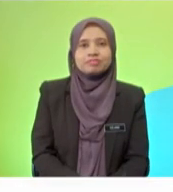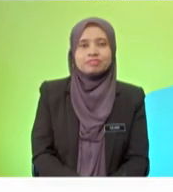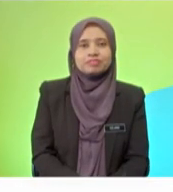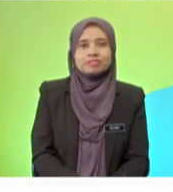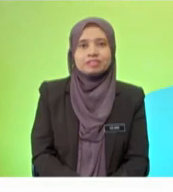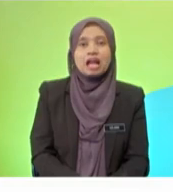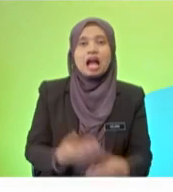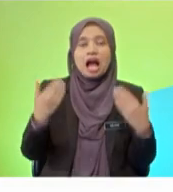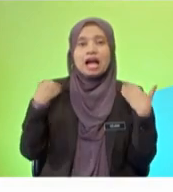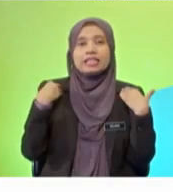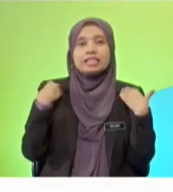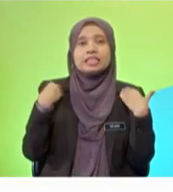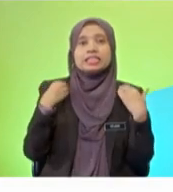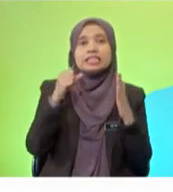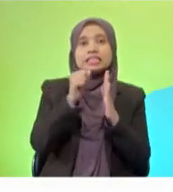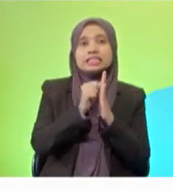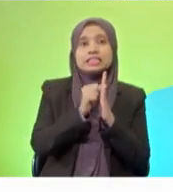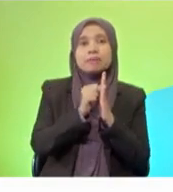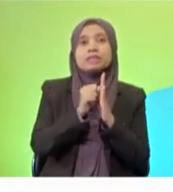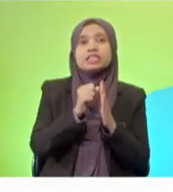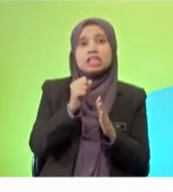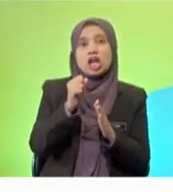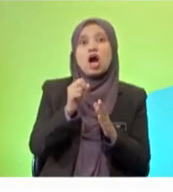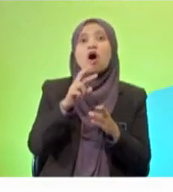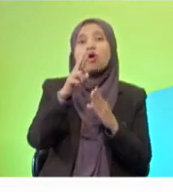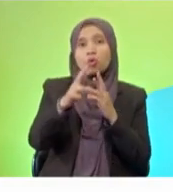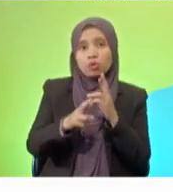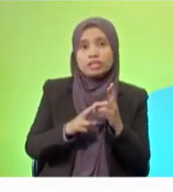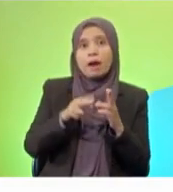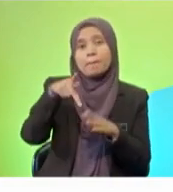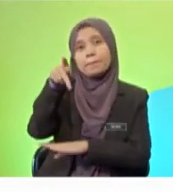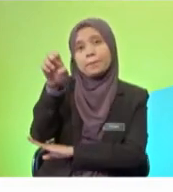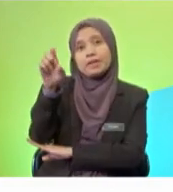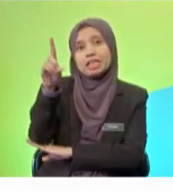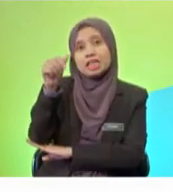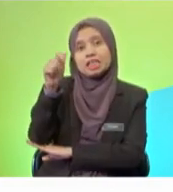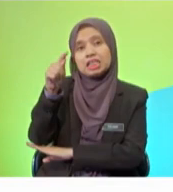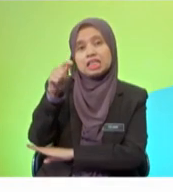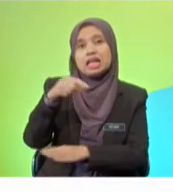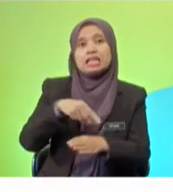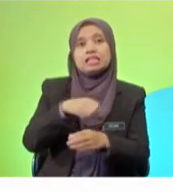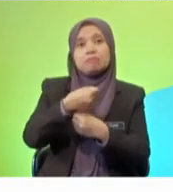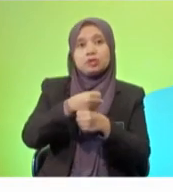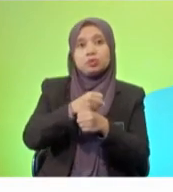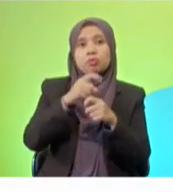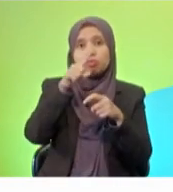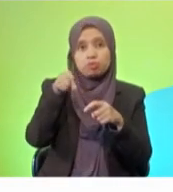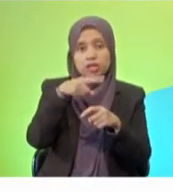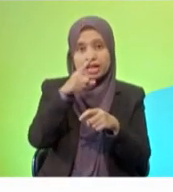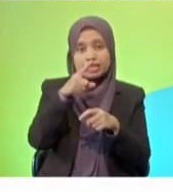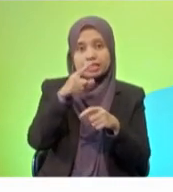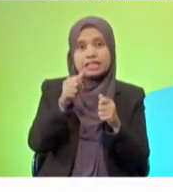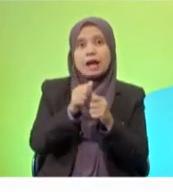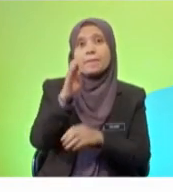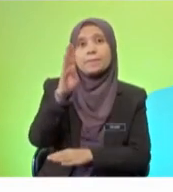ada sebiji roda pedati dibentuk bulat daripada besi jika bermain diikat